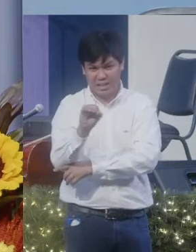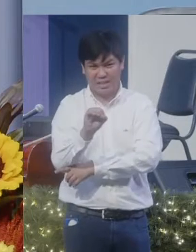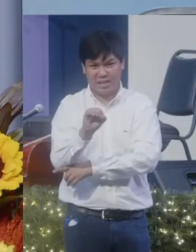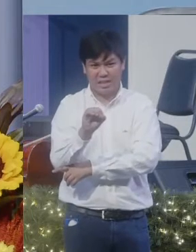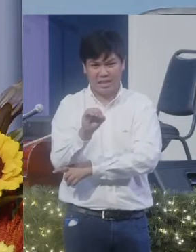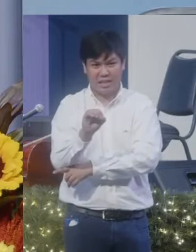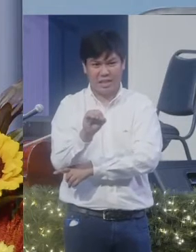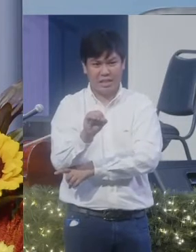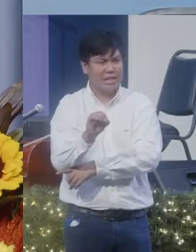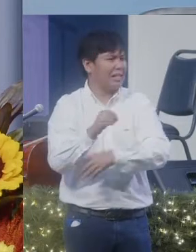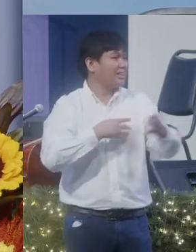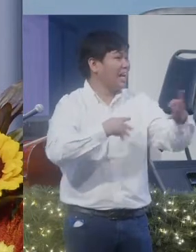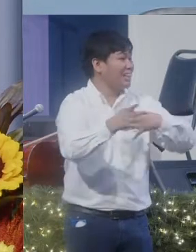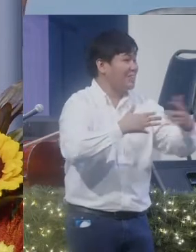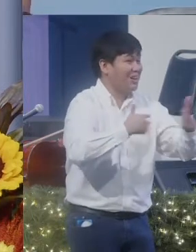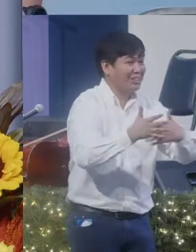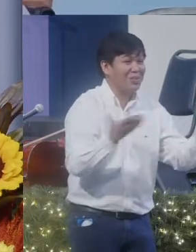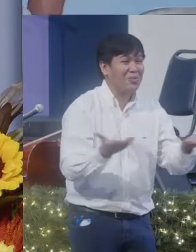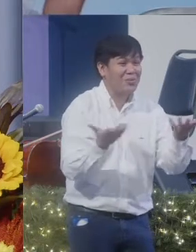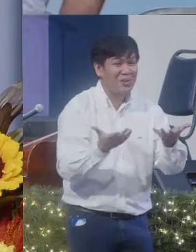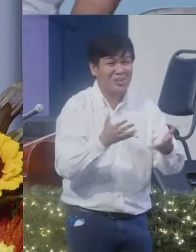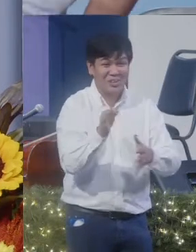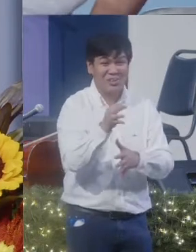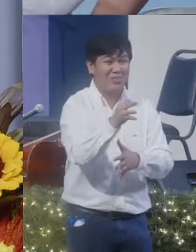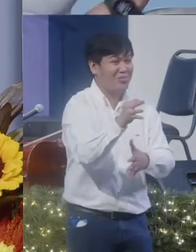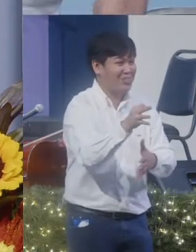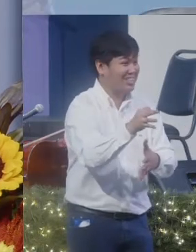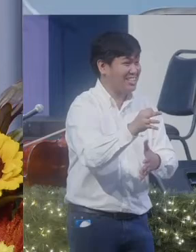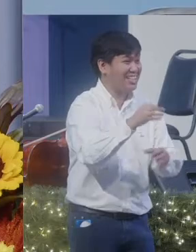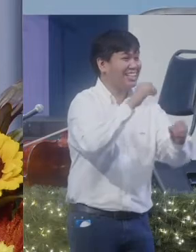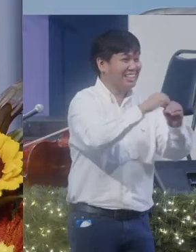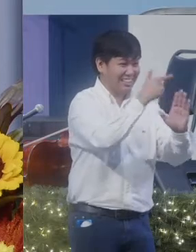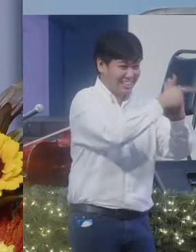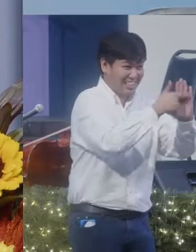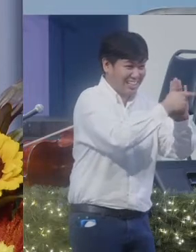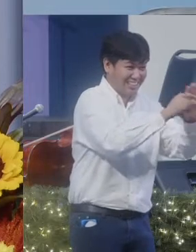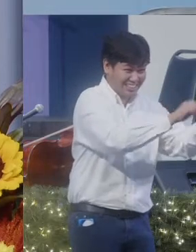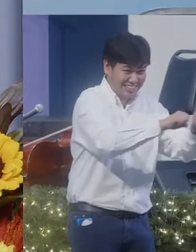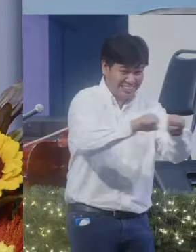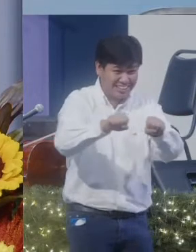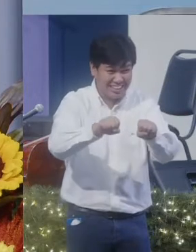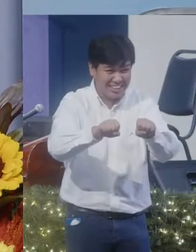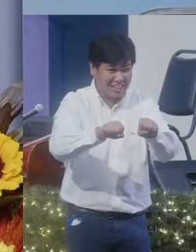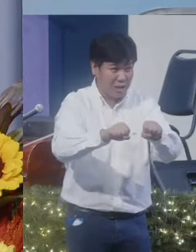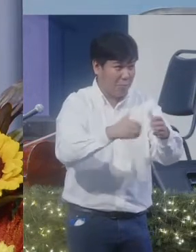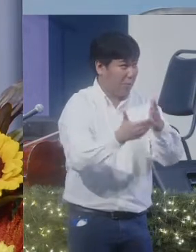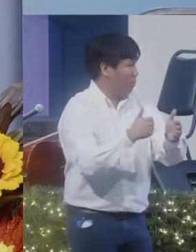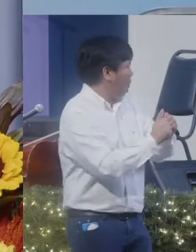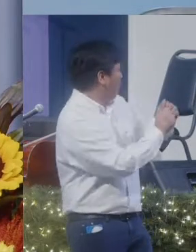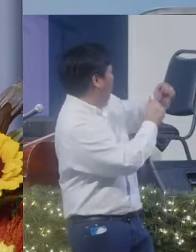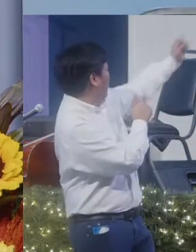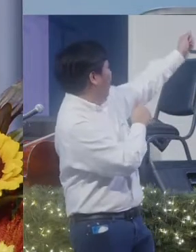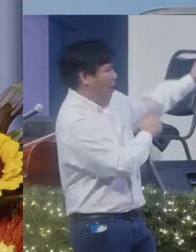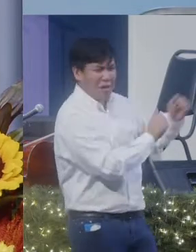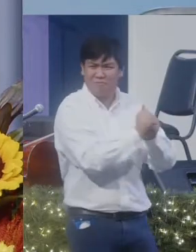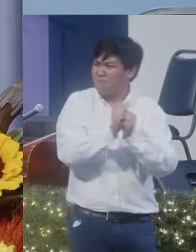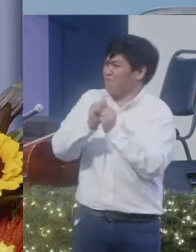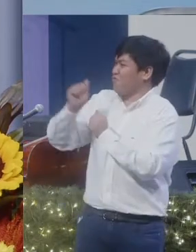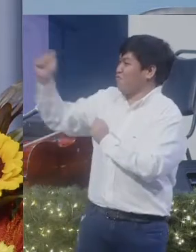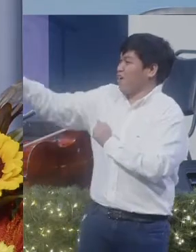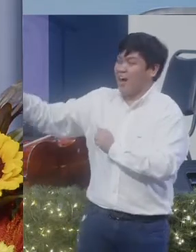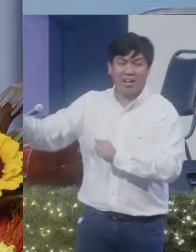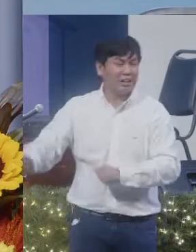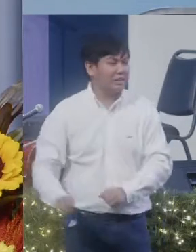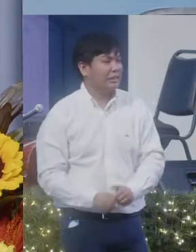kahit nasaan pa yung mga isda, sa buong lawa ng Genesaret, pwede niyang utusan na lumapit doon sa bangka